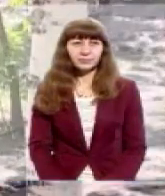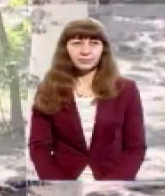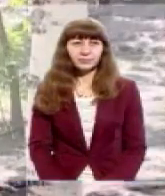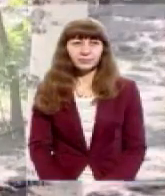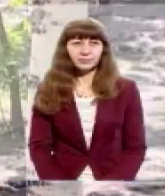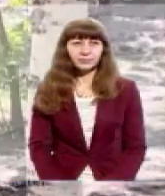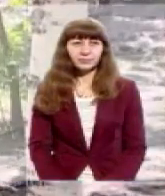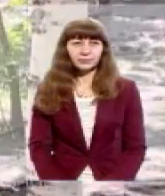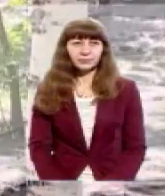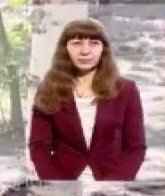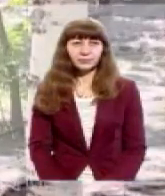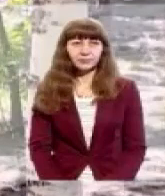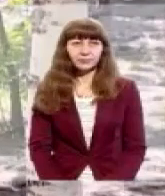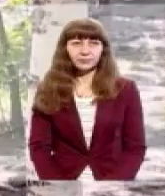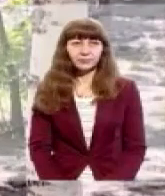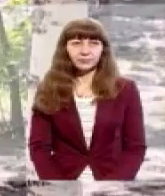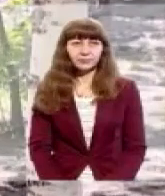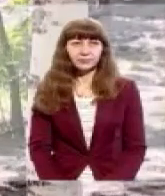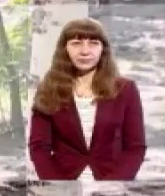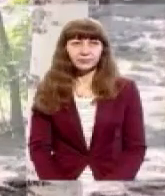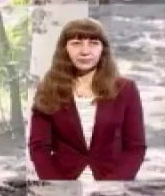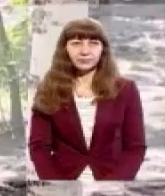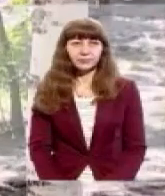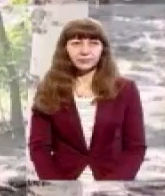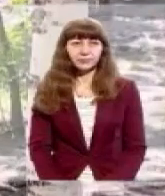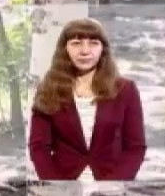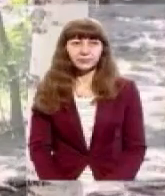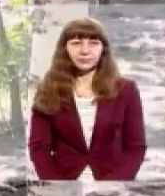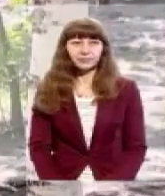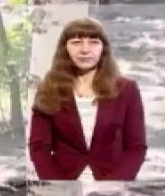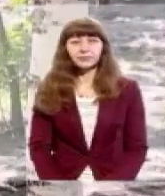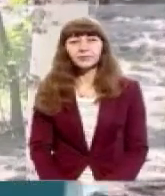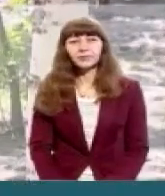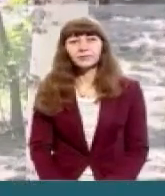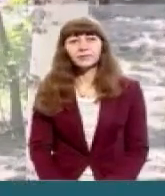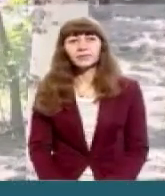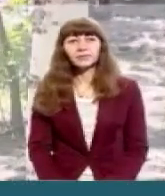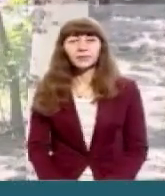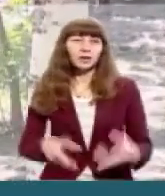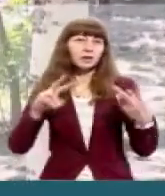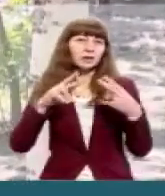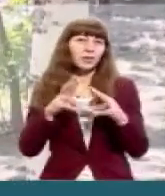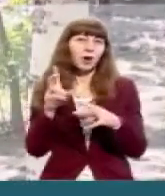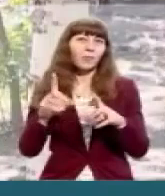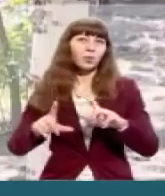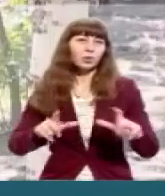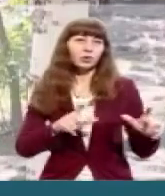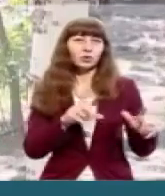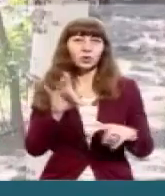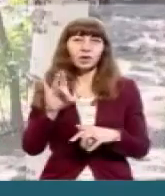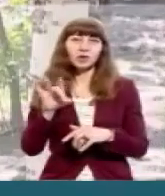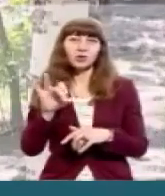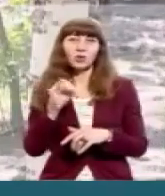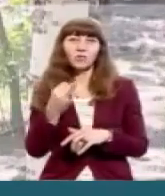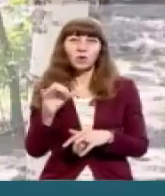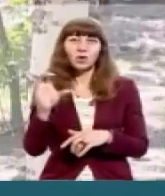под ноль с основанием самой брусчатки, когда брусчатка, и произведена замена брусчатки на тартановое покрытие,